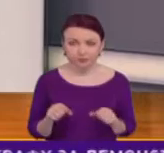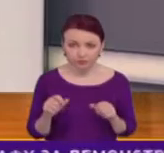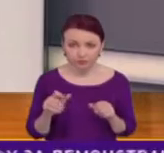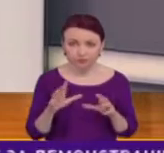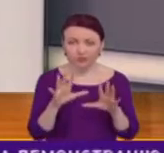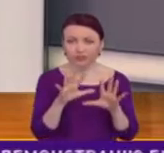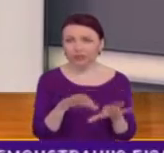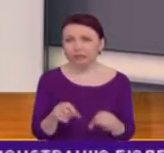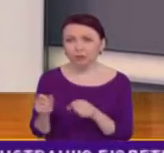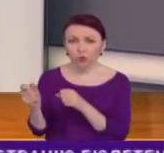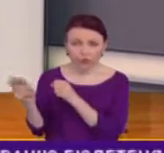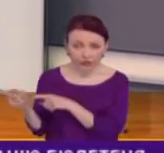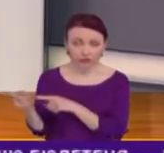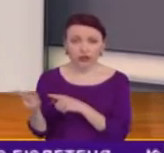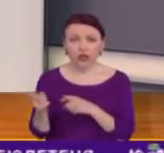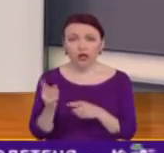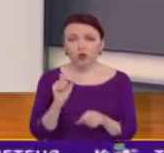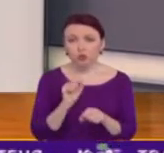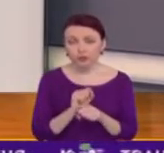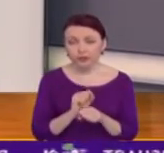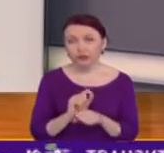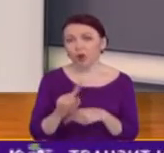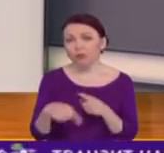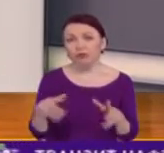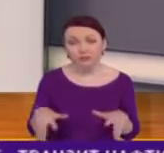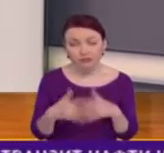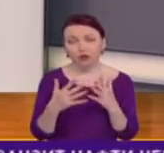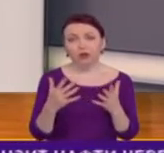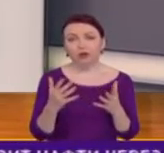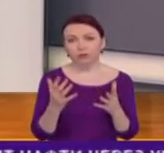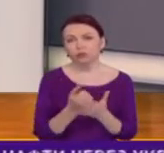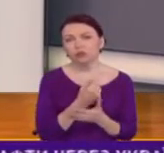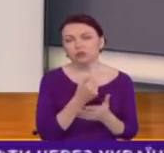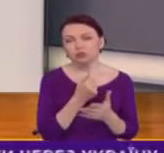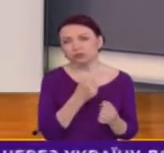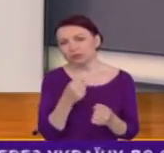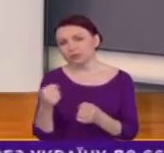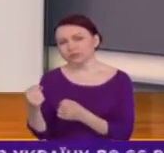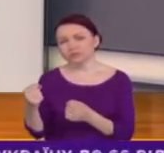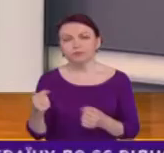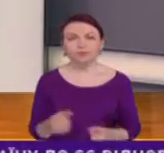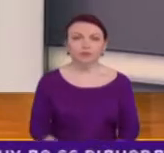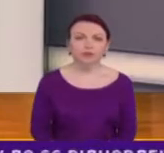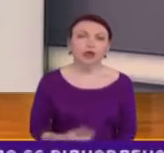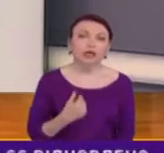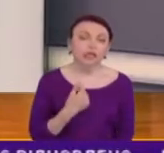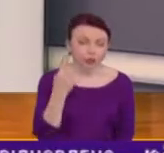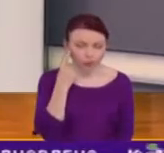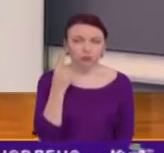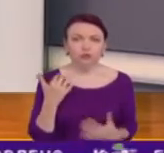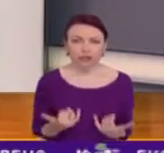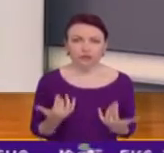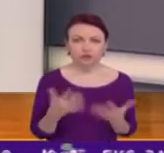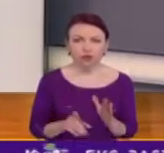демонтувати зупинки, тому і вона процедура трошки пішла на перекор. Але я думаю, що зараз воно